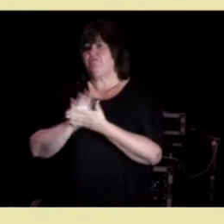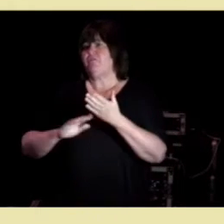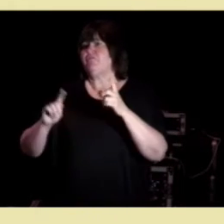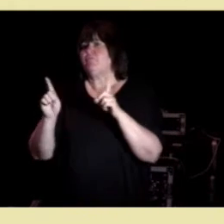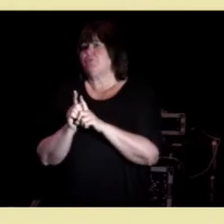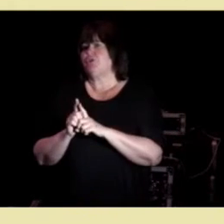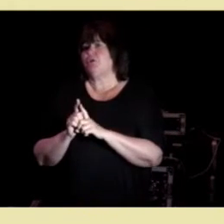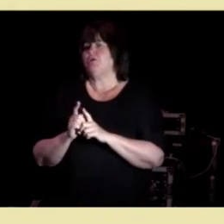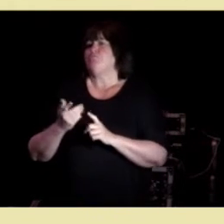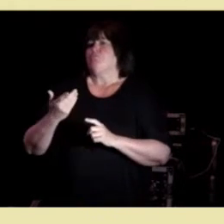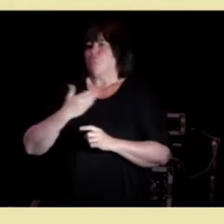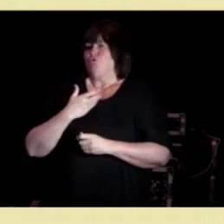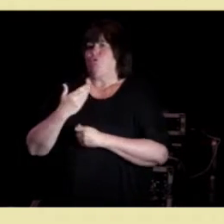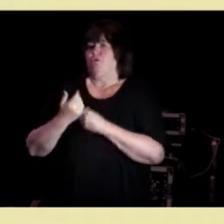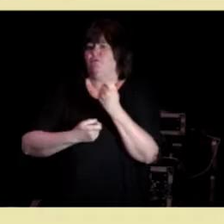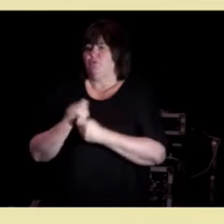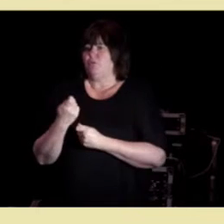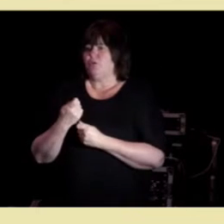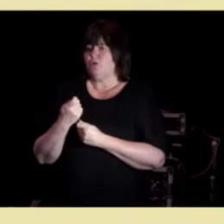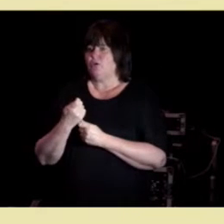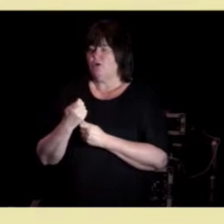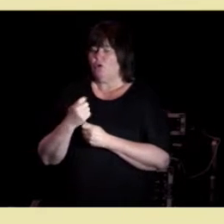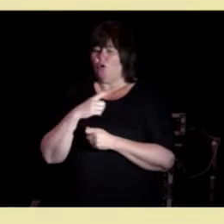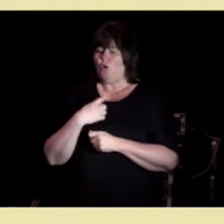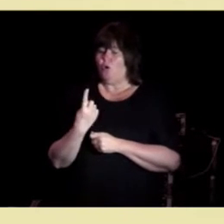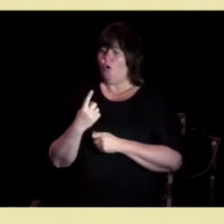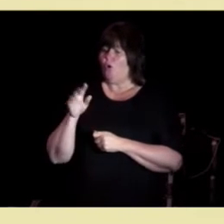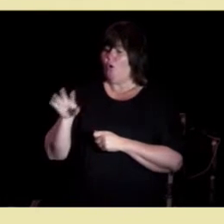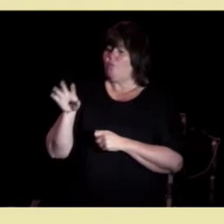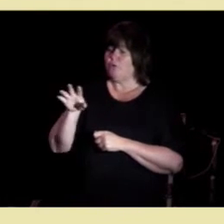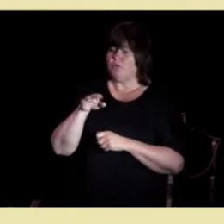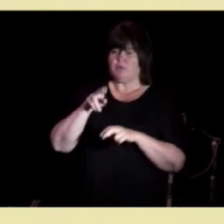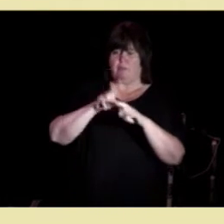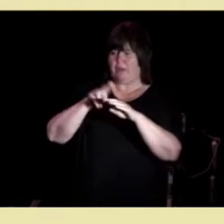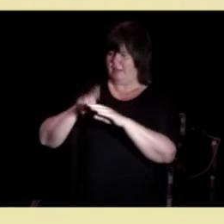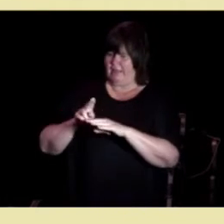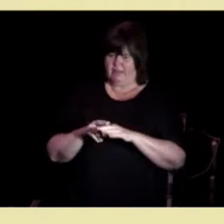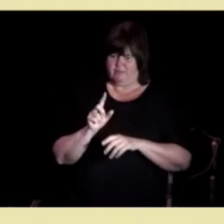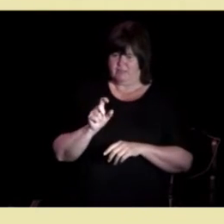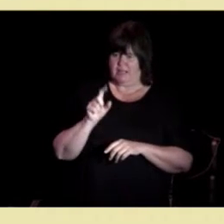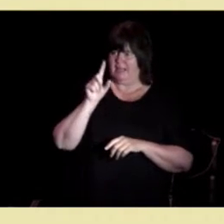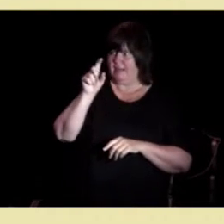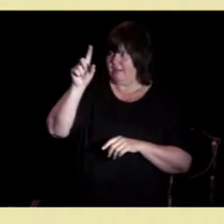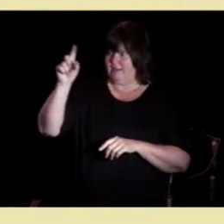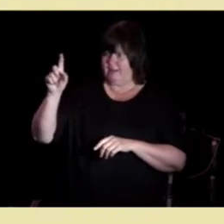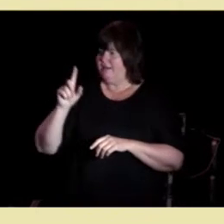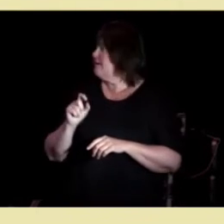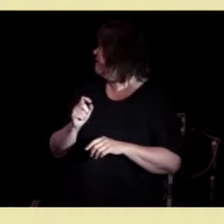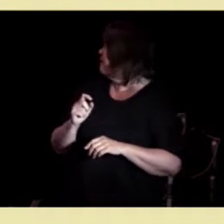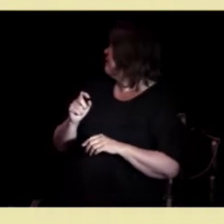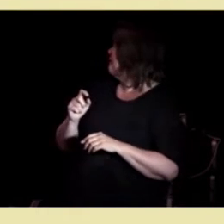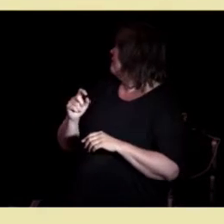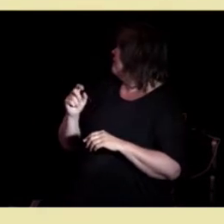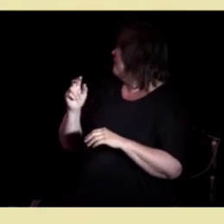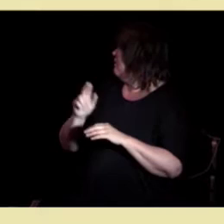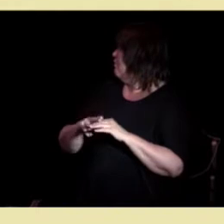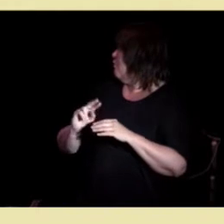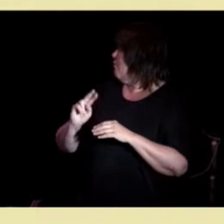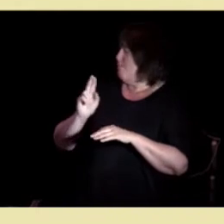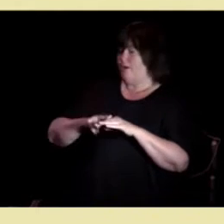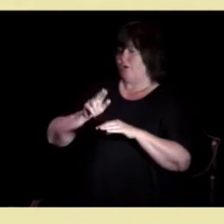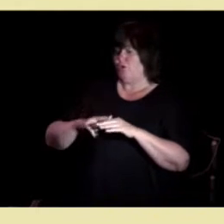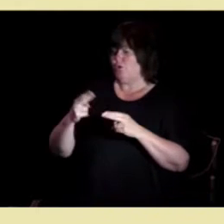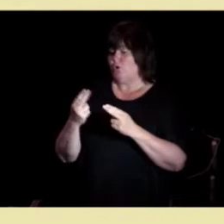områdene markeres ettersom man klikker på dem, og da markeres de også i figuren øverst til venstre og tabellen nederst til venstre.